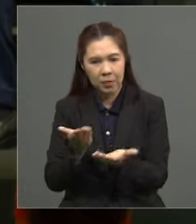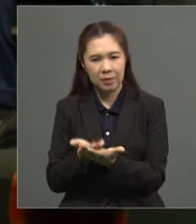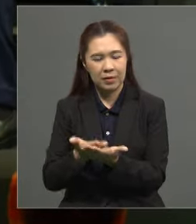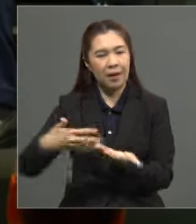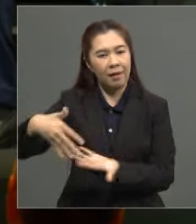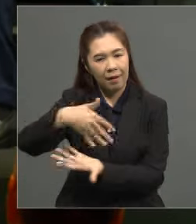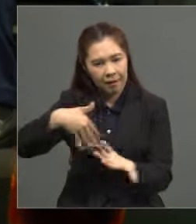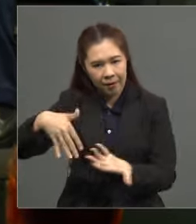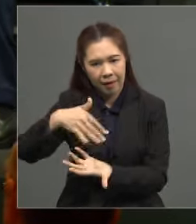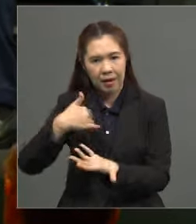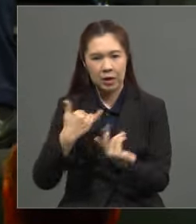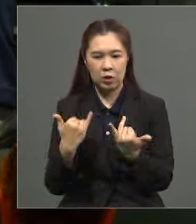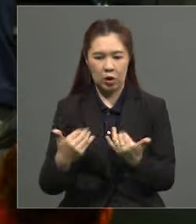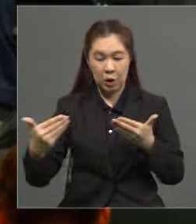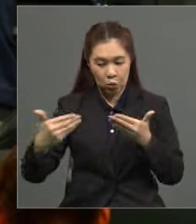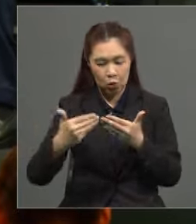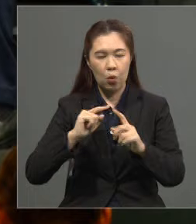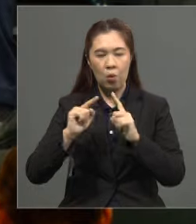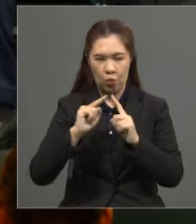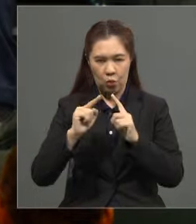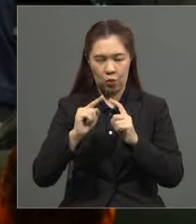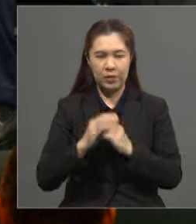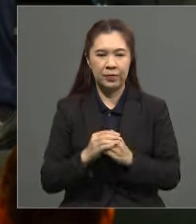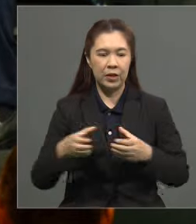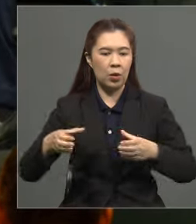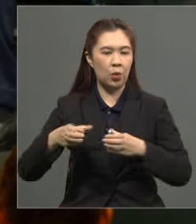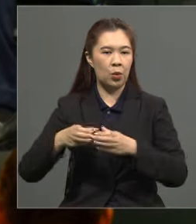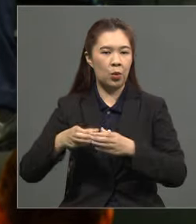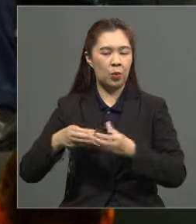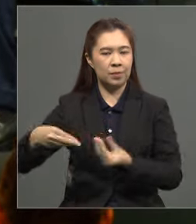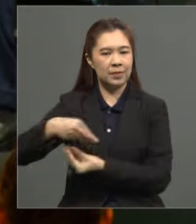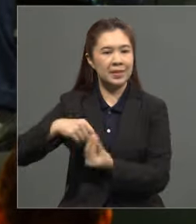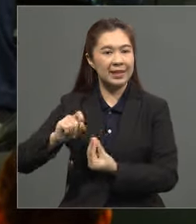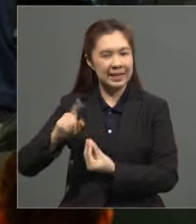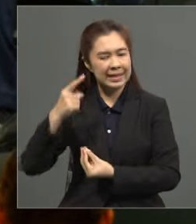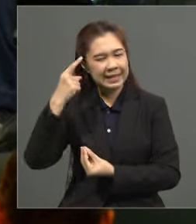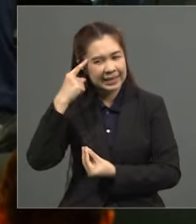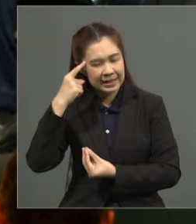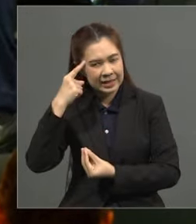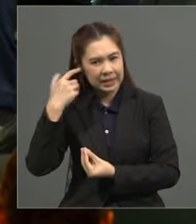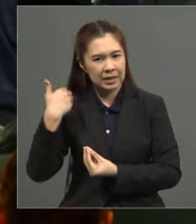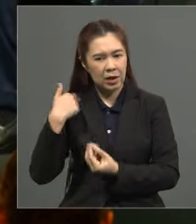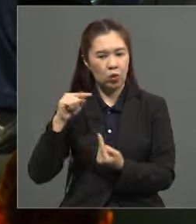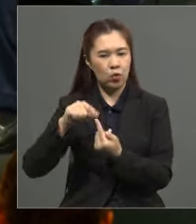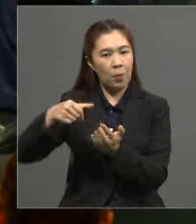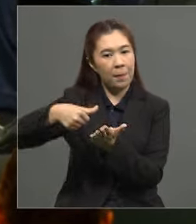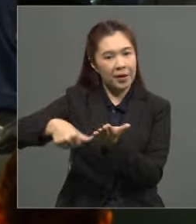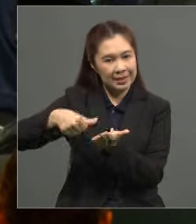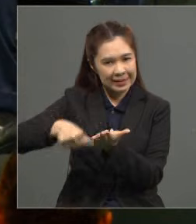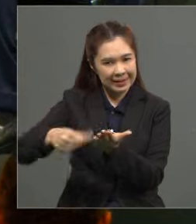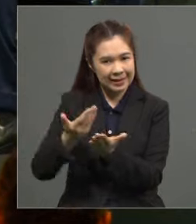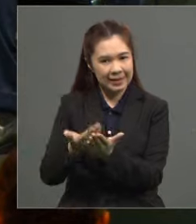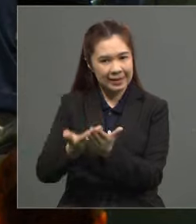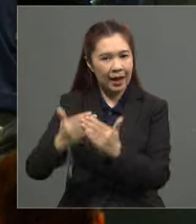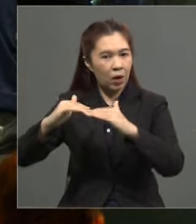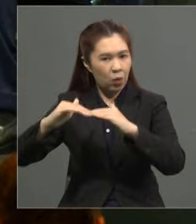นี้ก็กำลังพูดคุยกันอย่างจริงจังและทีมเศรษฐกิจของนายกรัฐมนตรีกำลังคิดที่จะมีการปฏิรูปภาษีโดยการลดภาษีเงิน